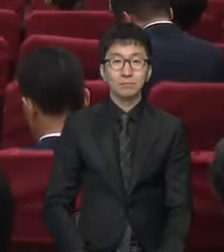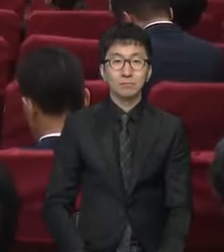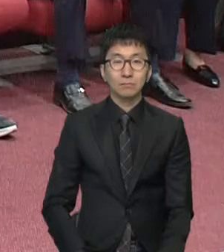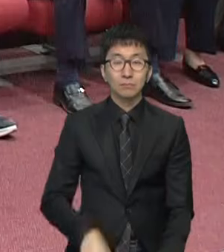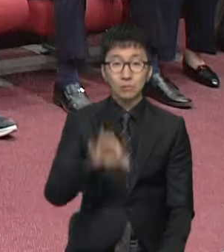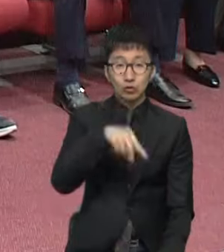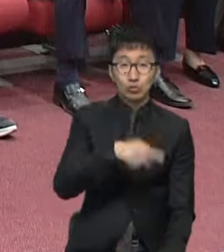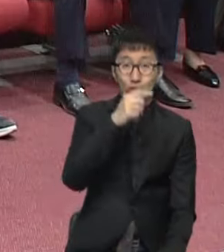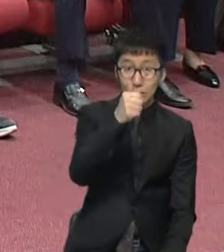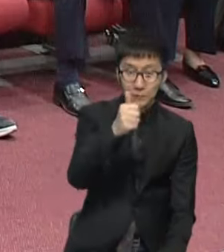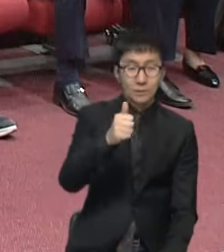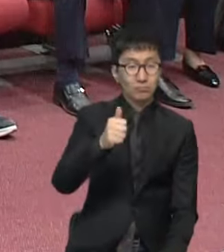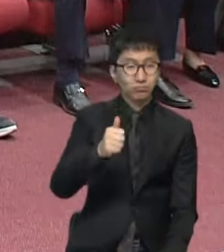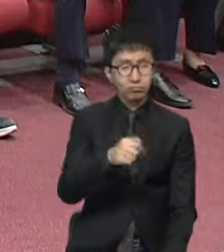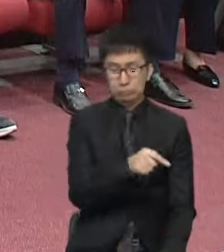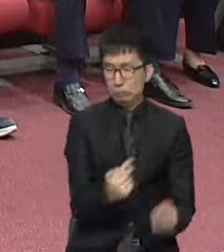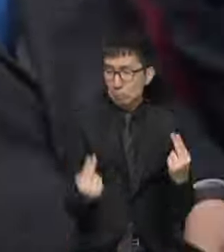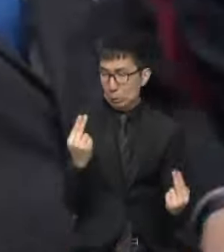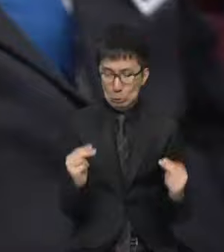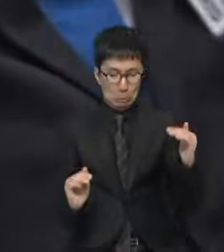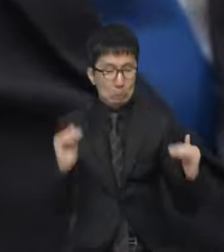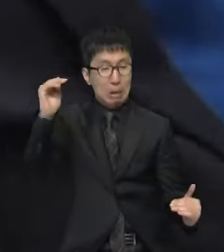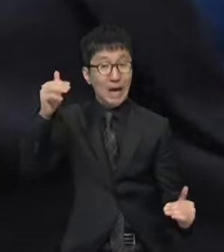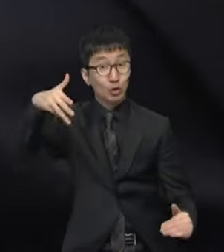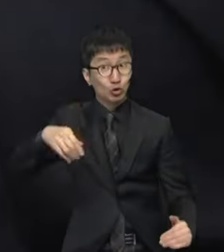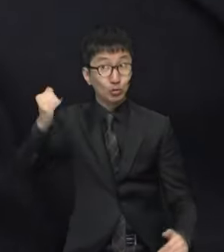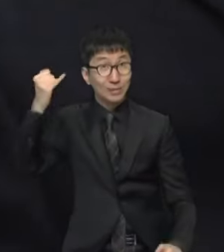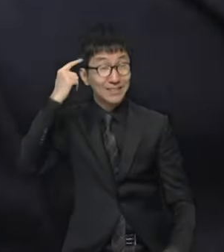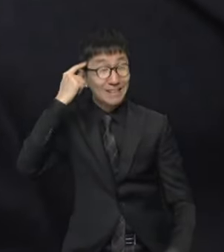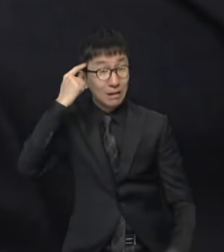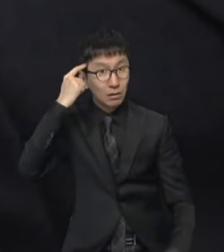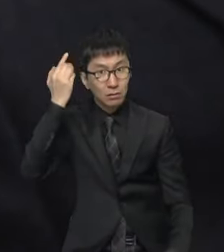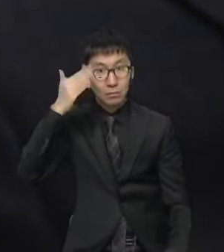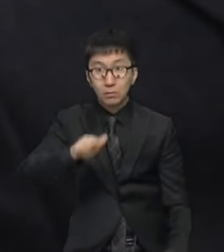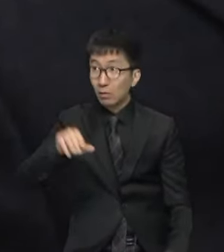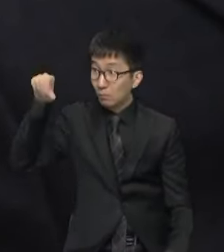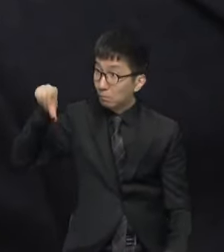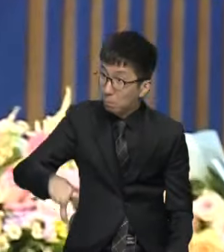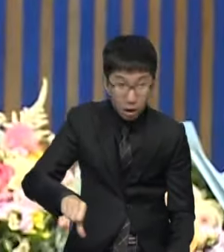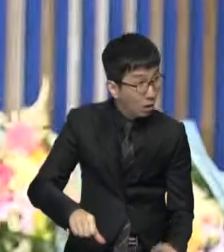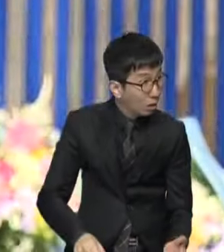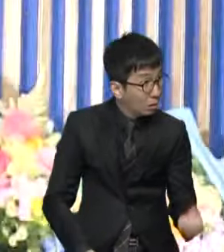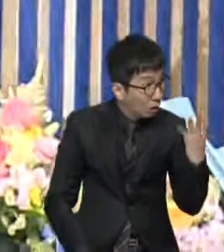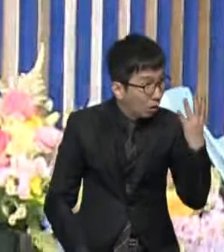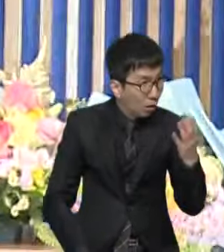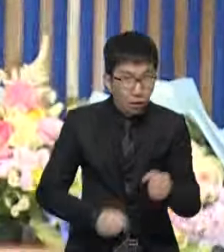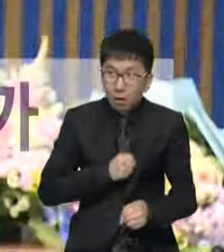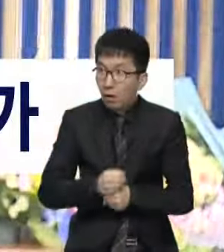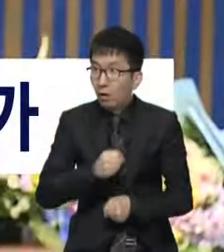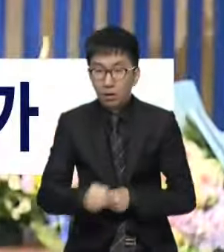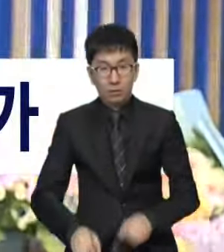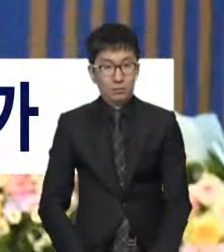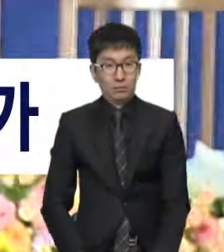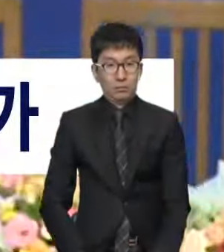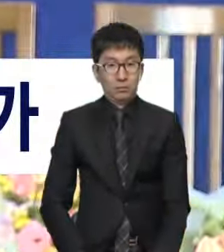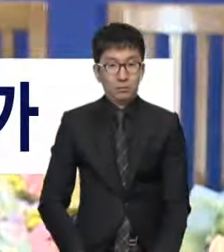의원에 앞선다는 평가를 받아온 추 당선인 패배에 당은 술렁이고 있습니다. 경선 직전 친명좌장